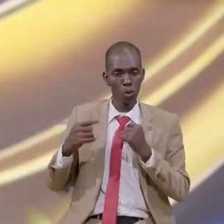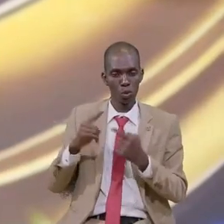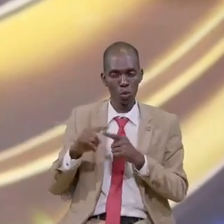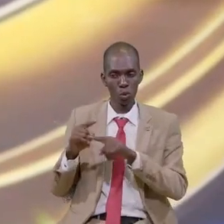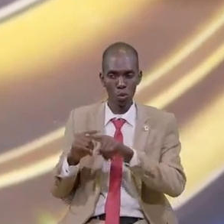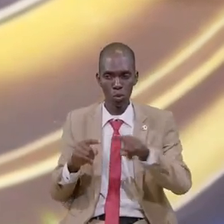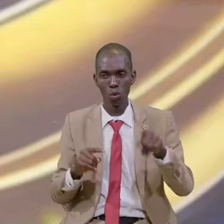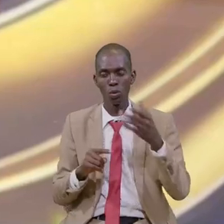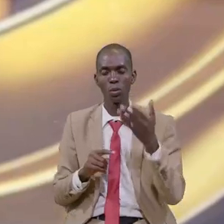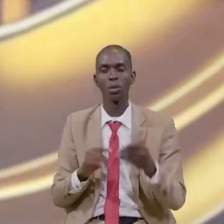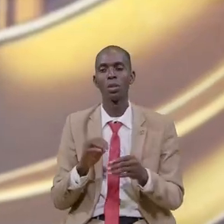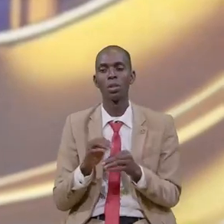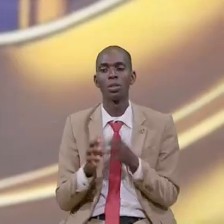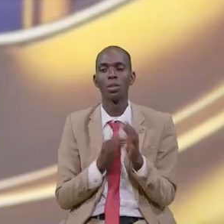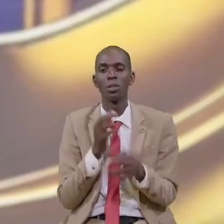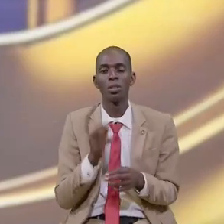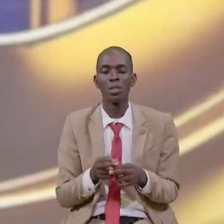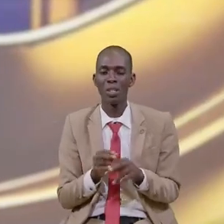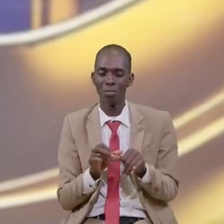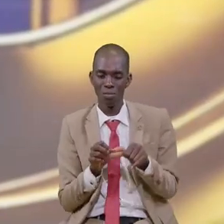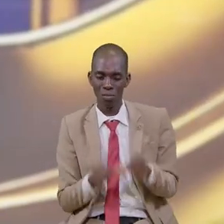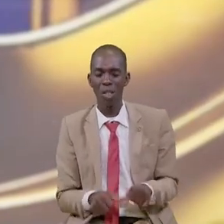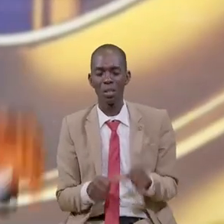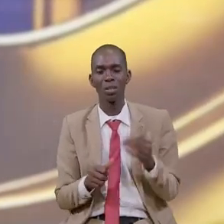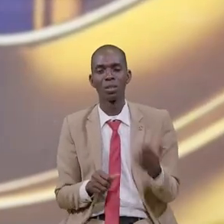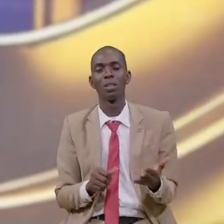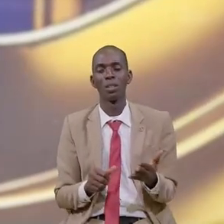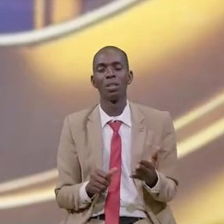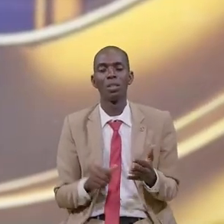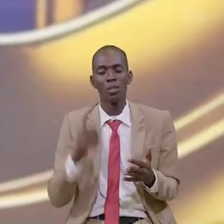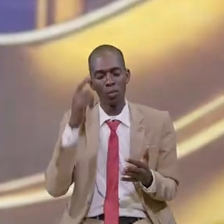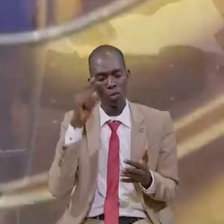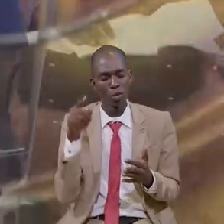Reste là simplement. Parce que ceux qui se confient en l'Éternel